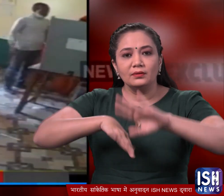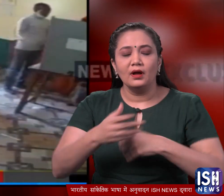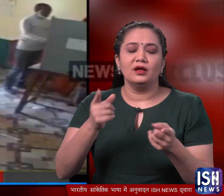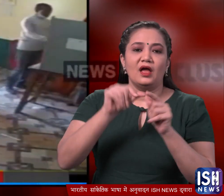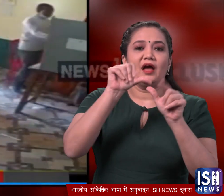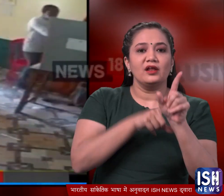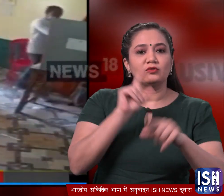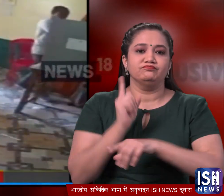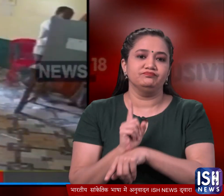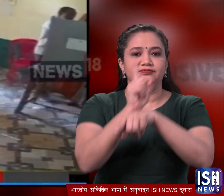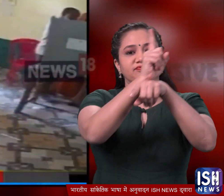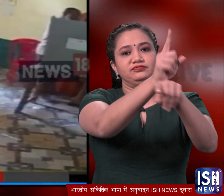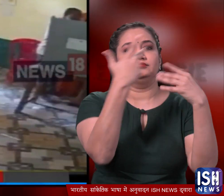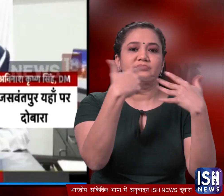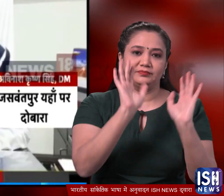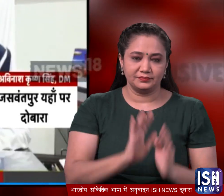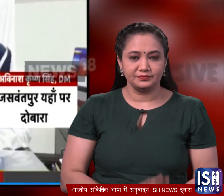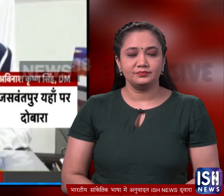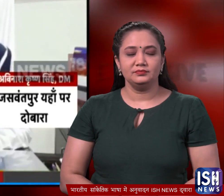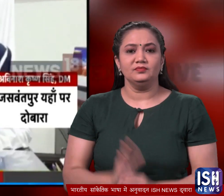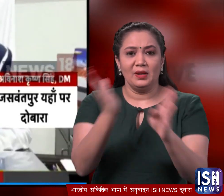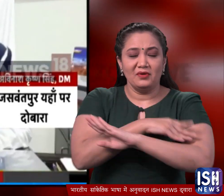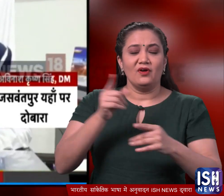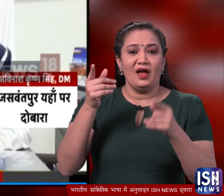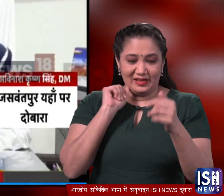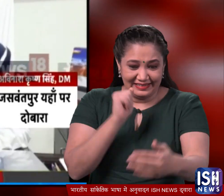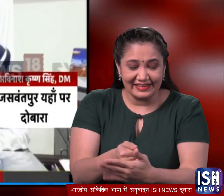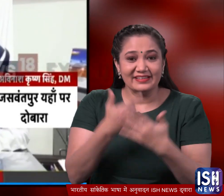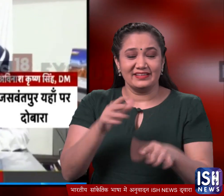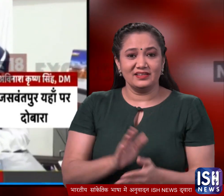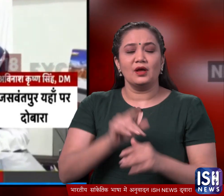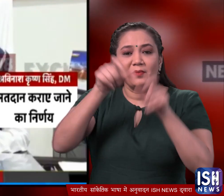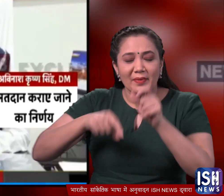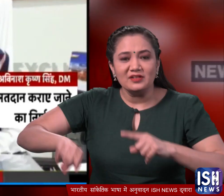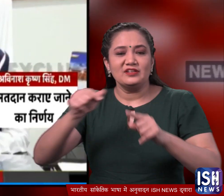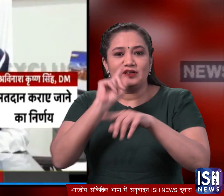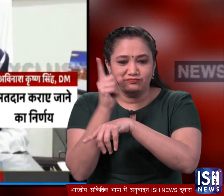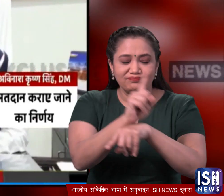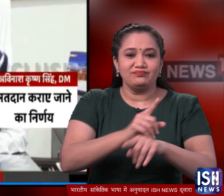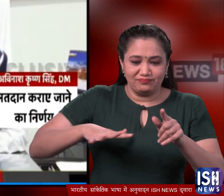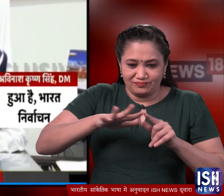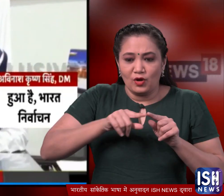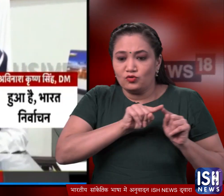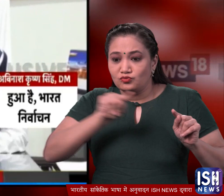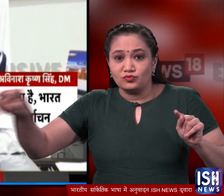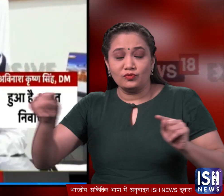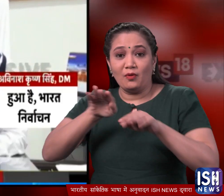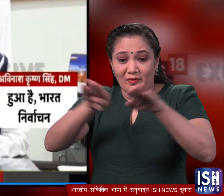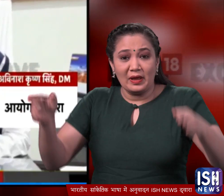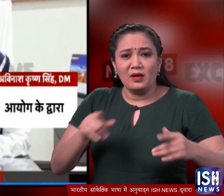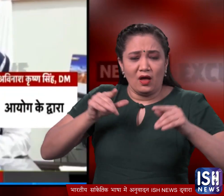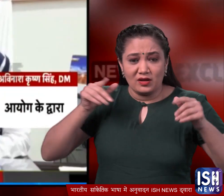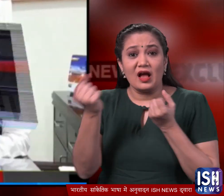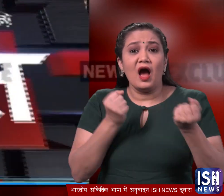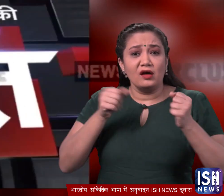बाद में किसी तरह अखिलेश यादव का हेलीकॉप्टर वहां से उड़ान भर सका। इससे पहले जब वो वहां पहुंचे तो पार्टी कार्यकर्ताओं ने हेलीपैड से लेकर मंच तक